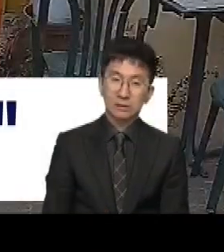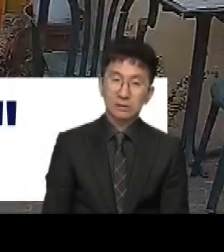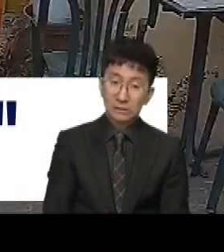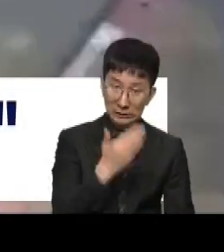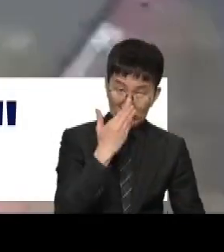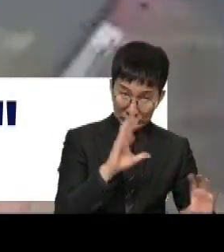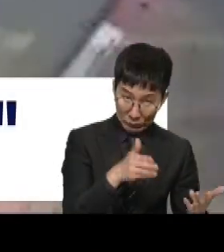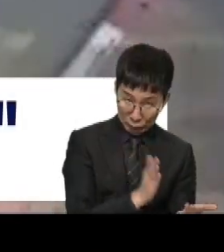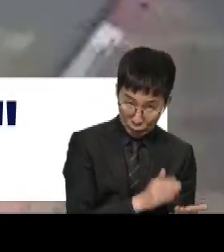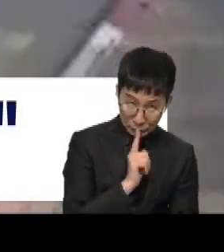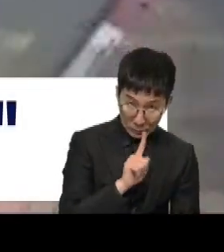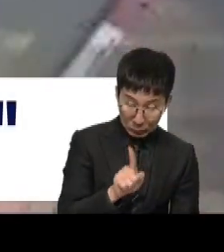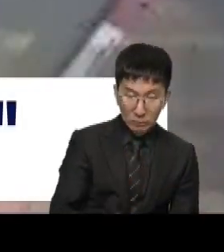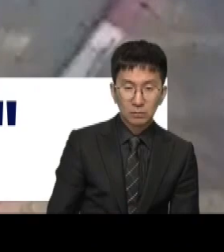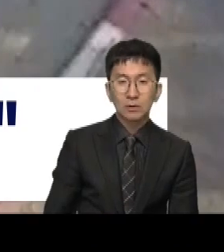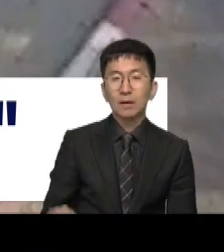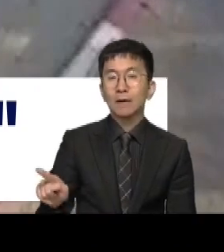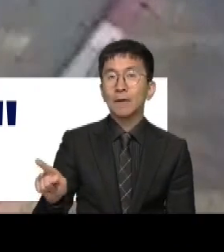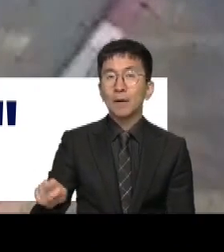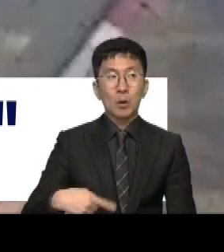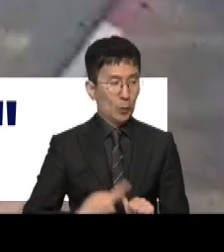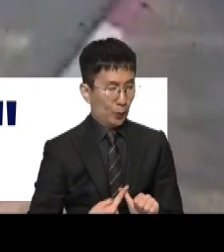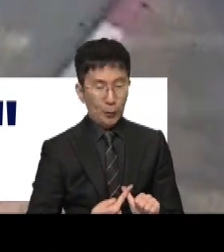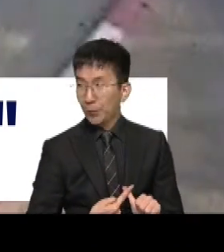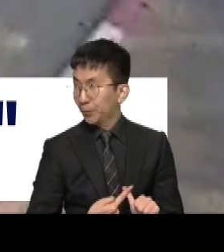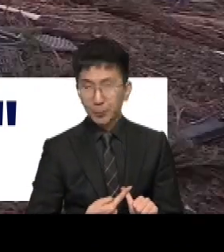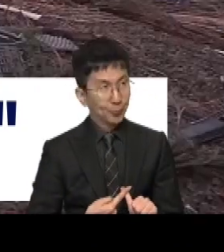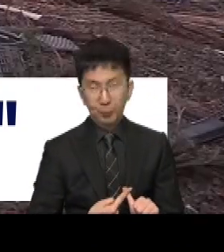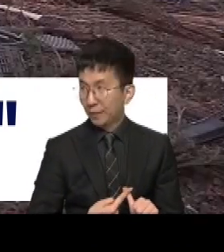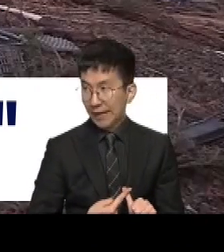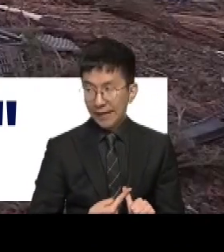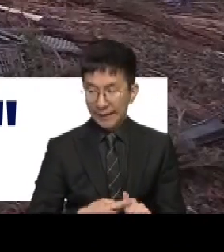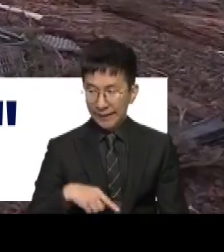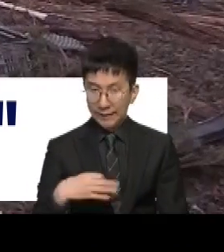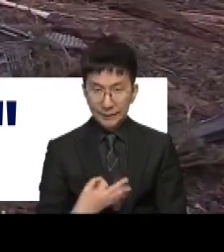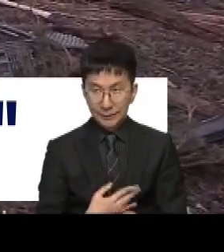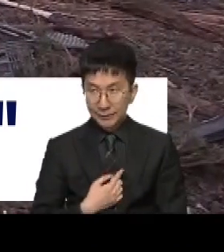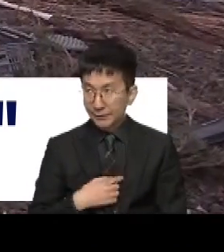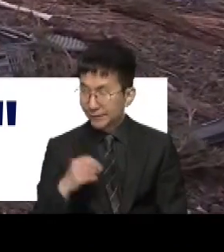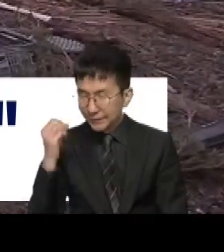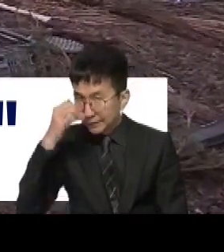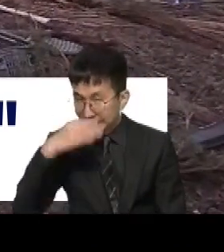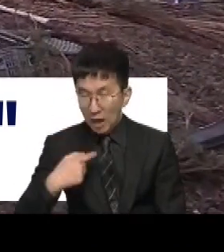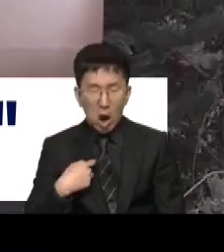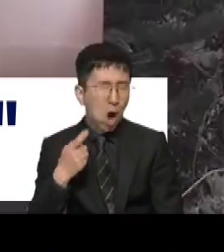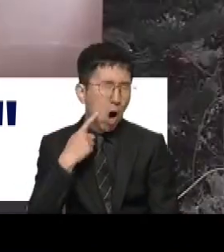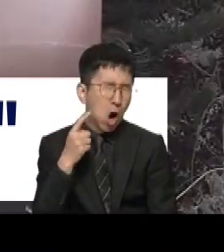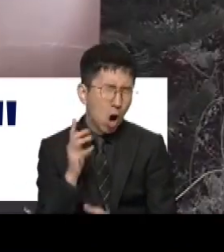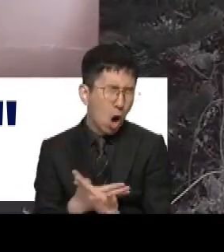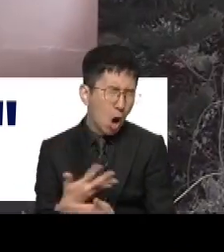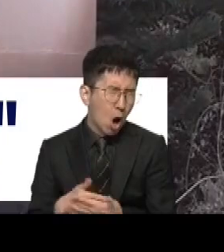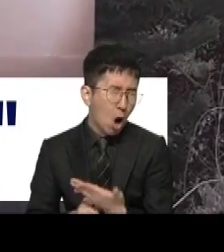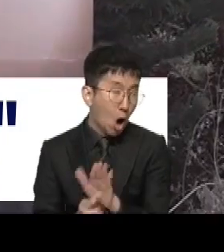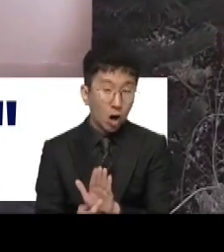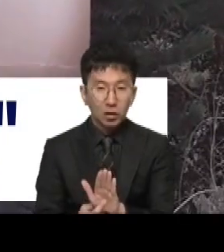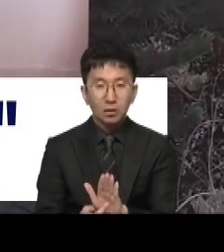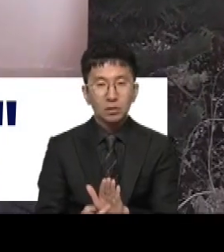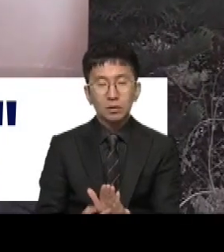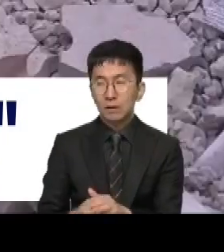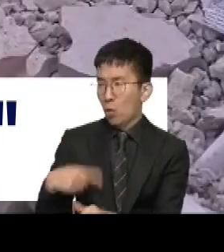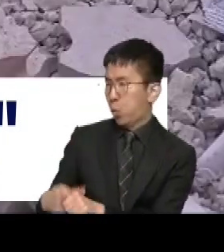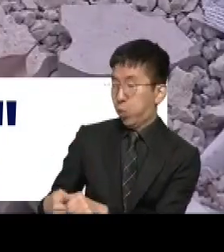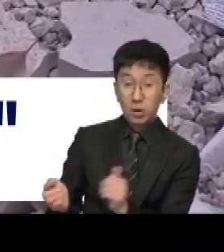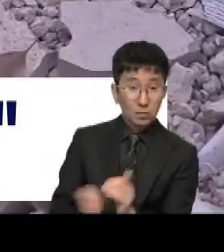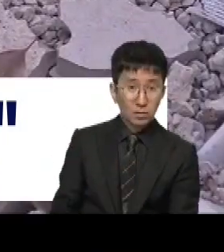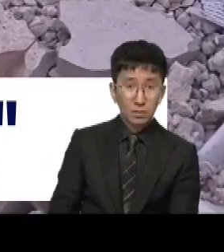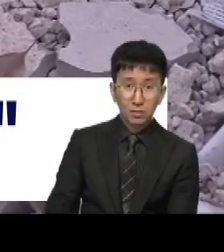이스라엘 언론들은 하마스가 비난 여론 무마를 위해 허위 영상을 내보냈다고 성토했습니다. 인질 석방 소식만 애타게